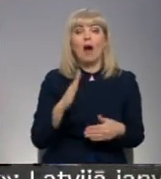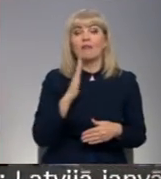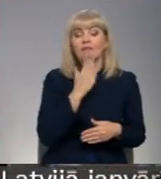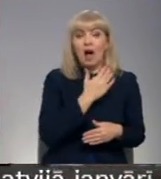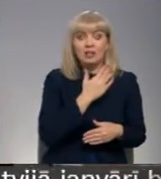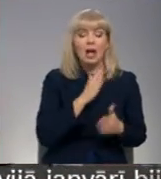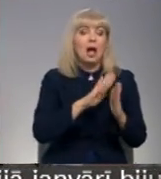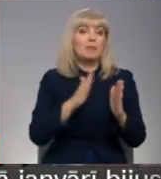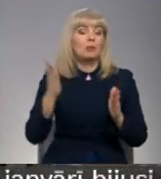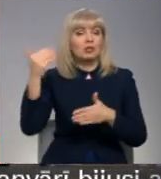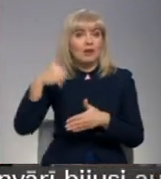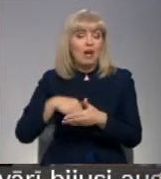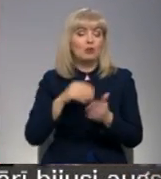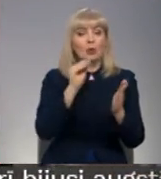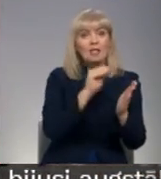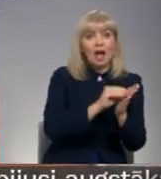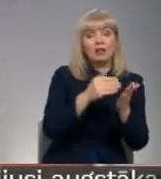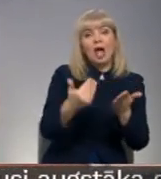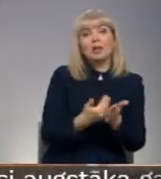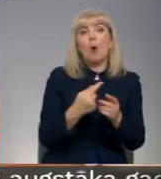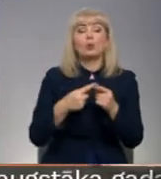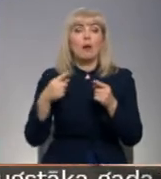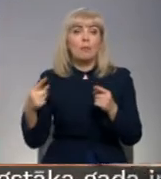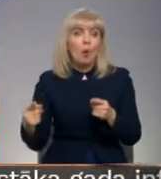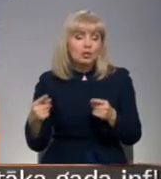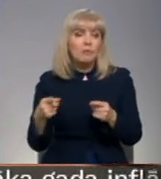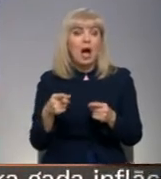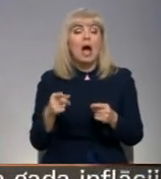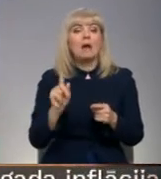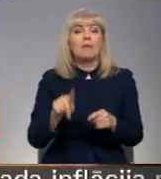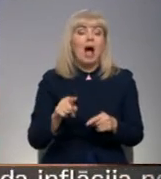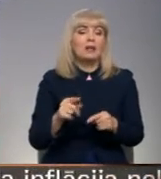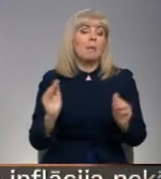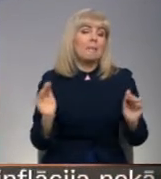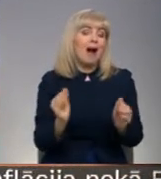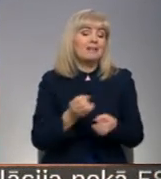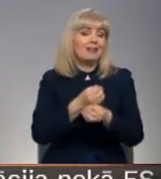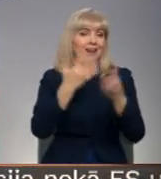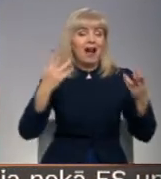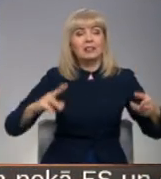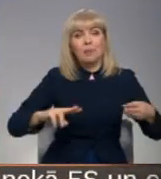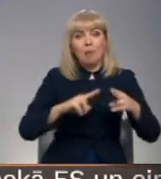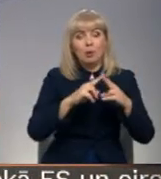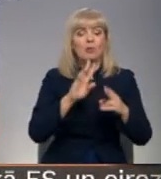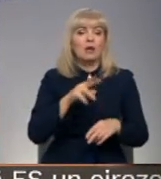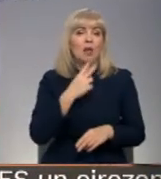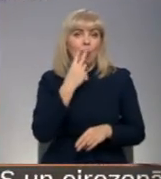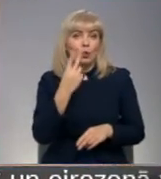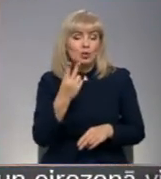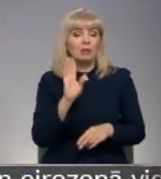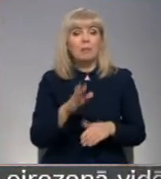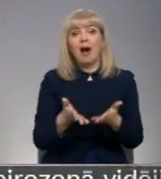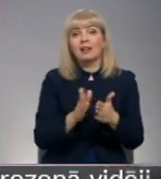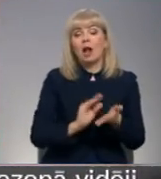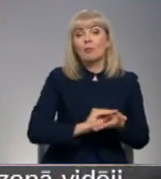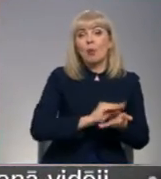bibliotekas vēsturē atkal ierakstīs kādu jaunu posmu, atzīst, ka viņu mazā gaismas pils arī šodien nav uzskatāma tikai par grāmatu krātuvi,